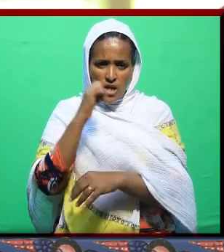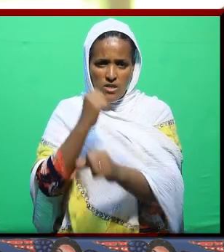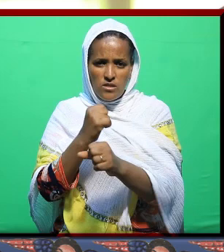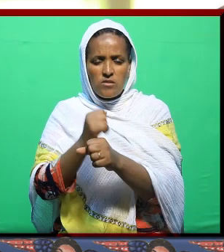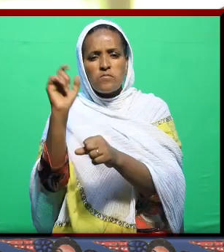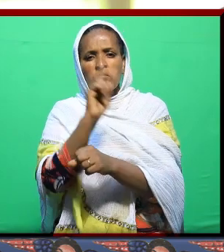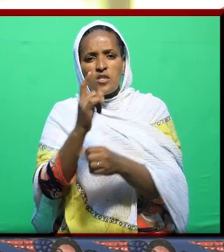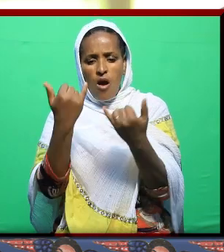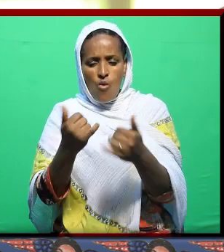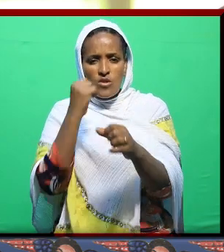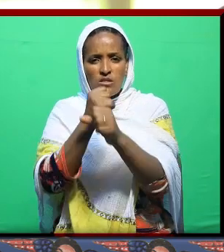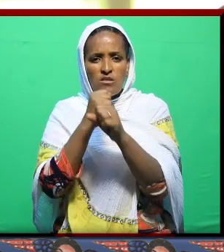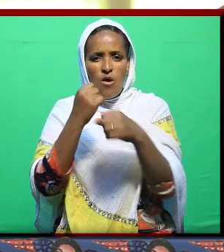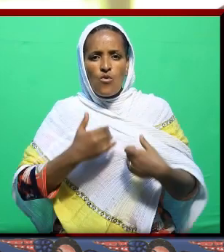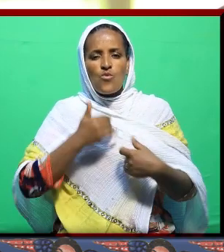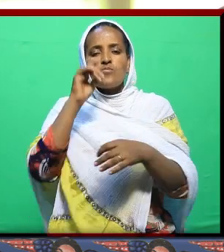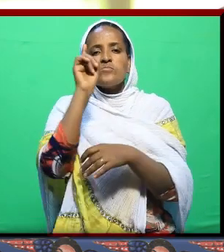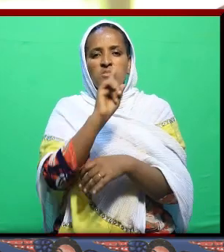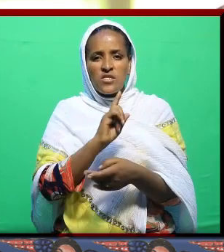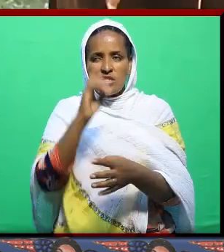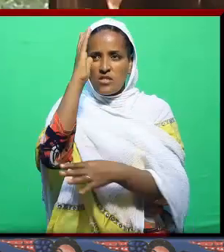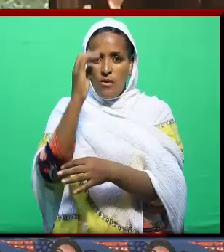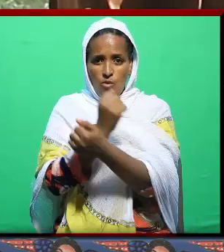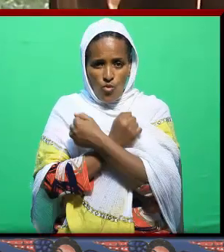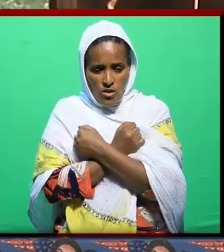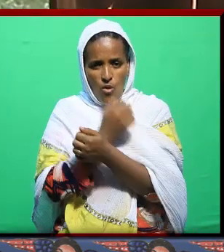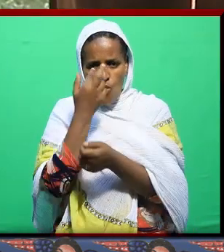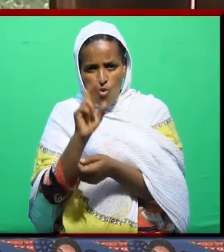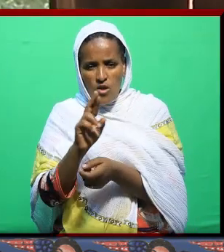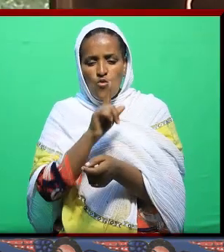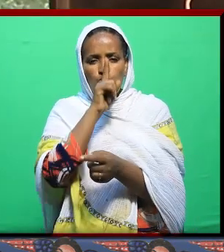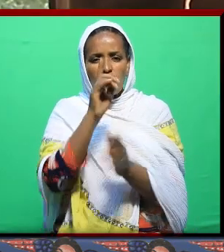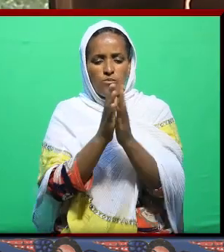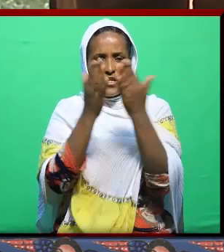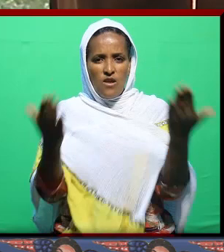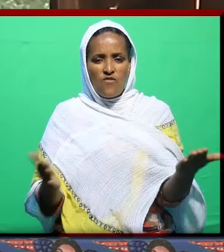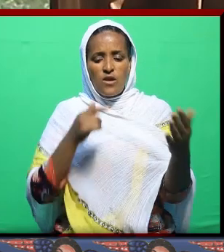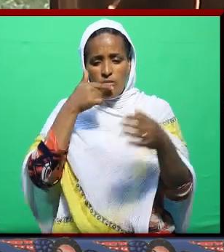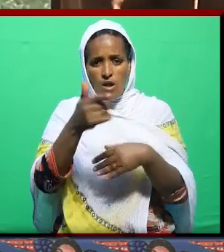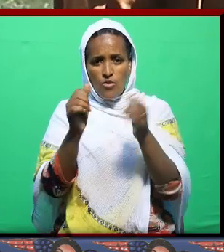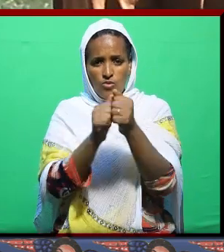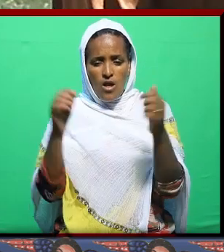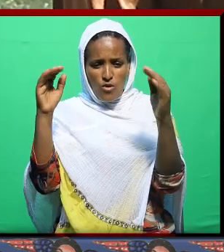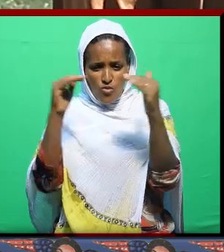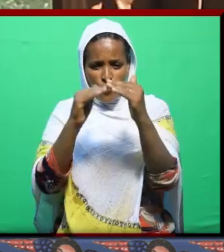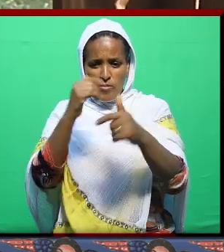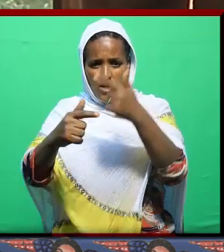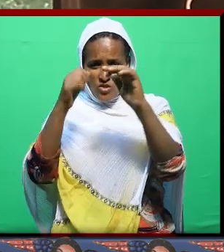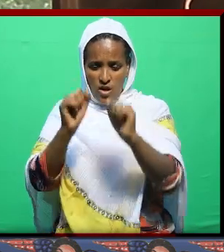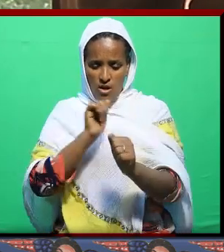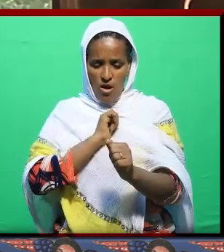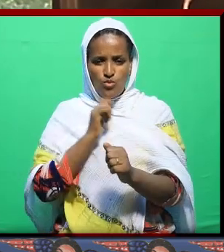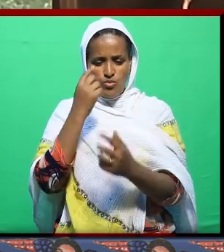ስሰራ የዋልኩት ስራ ምንድነው? አሁንስ እየሰራው ያለሁት ምንድነው? እግዚአብሔር ይወደዋል ወይ? እውነት መጻሕፍት ከሚናገሩት ጋር ይሄዳል ወይ ብሎ